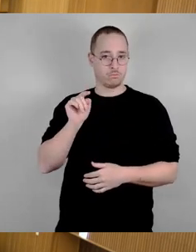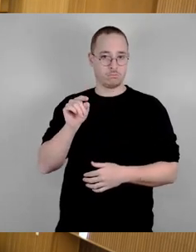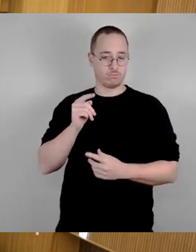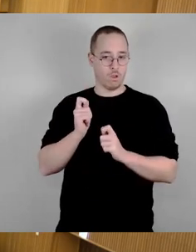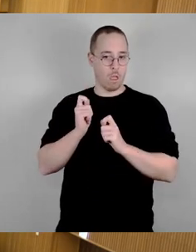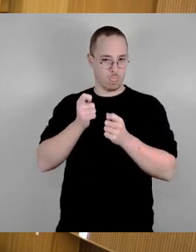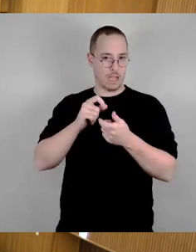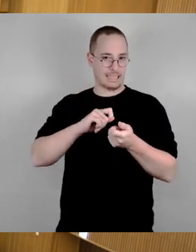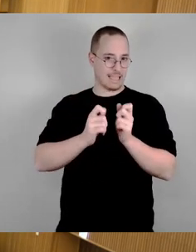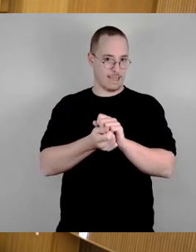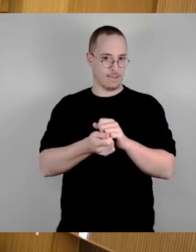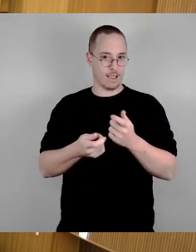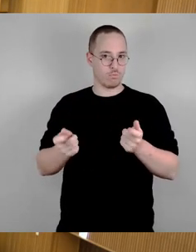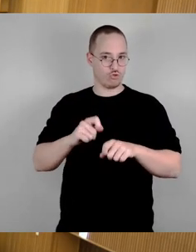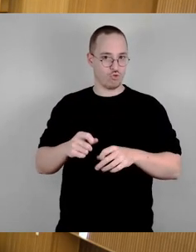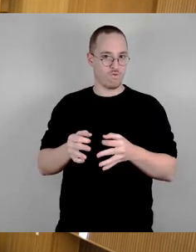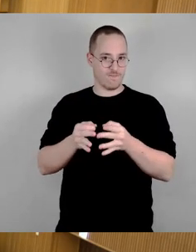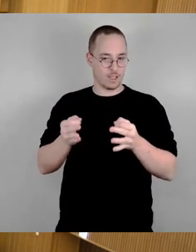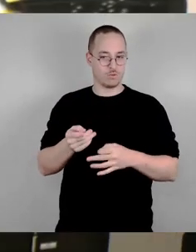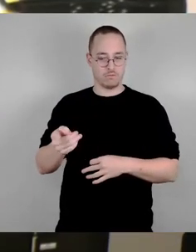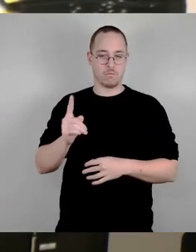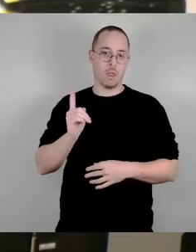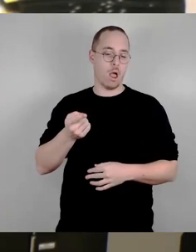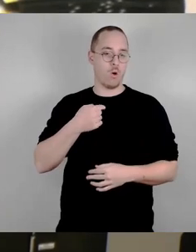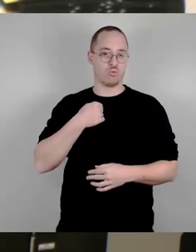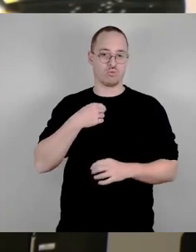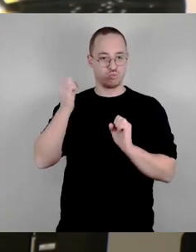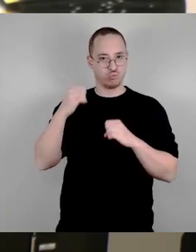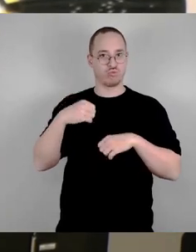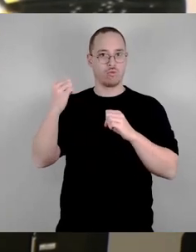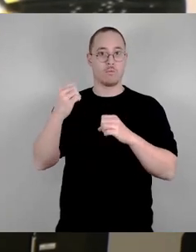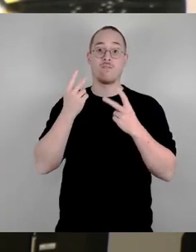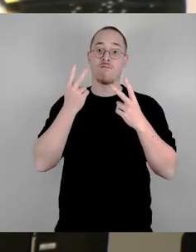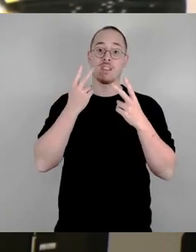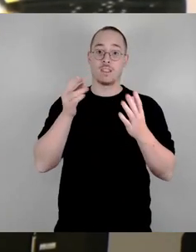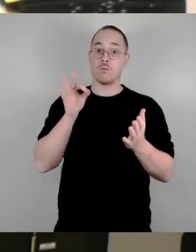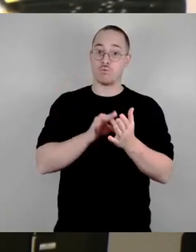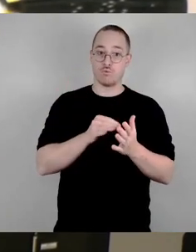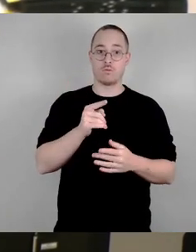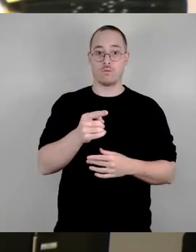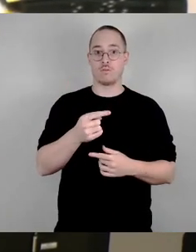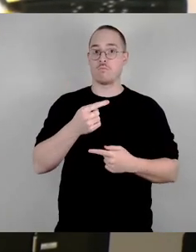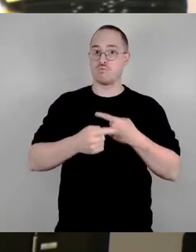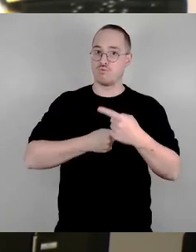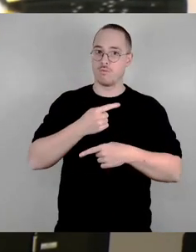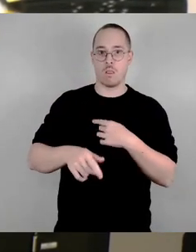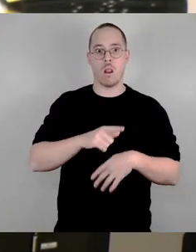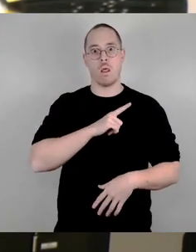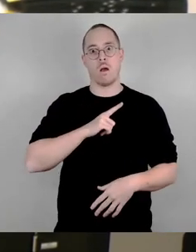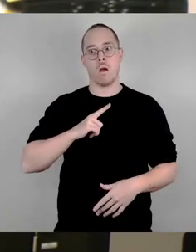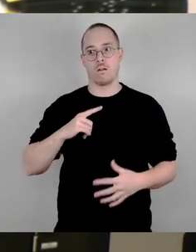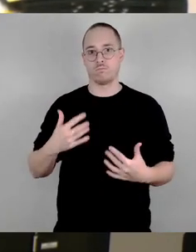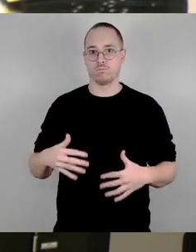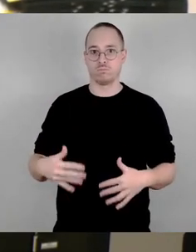Beschlussfassung im Sportausschuss ebenfalls zustimmen. Ein wichtiger Punkt, ein langer Prozess. Es gab eine hervorragende